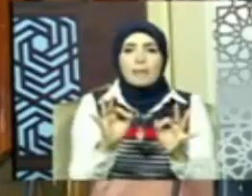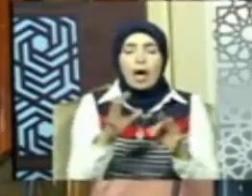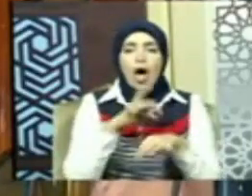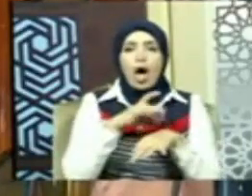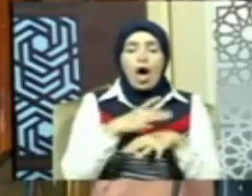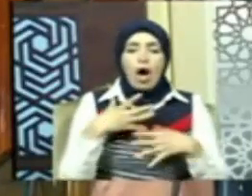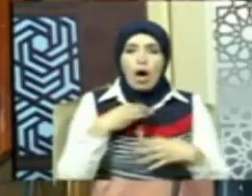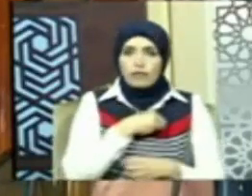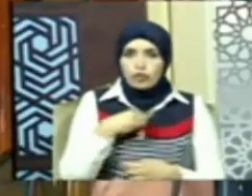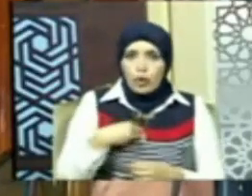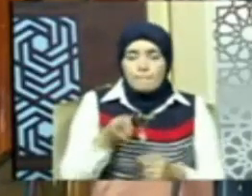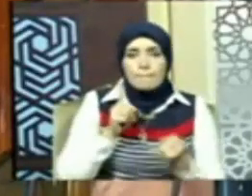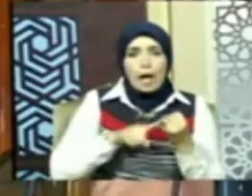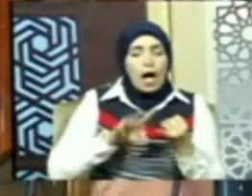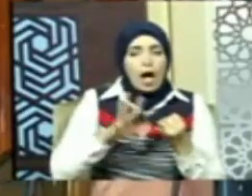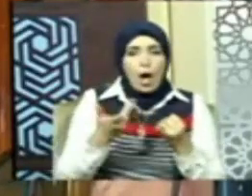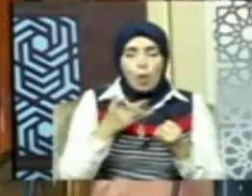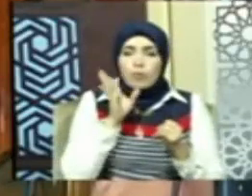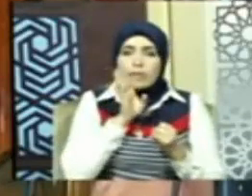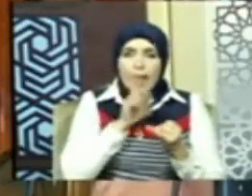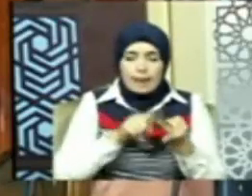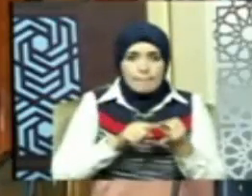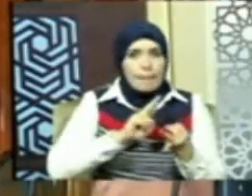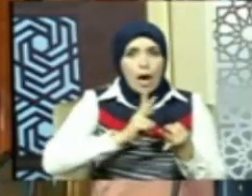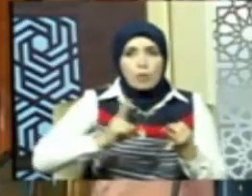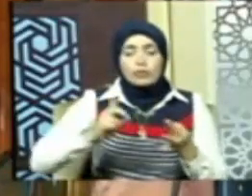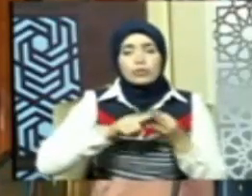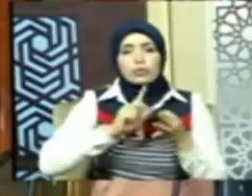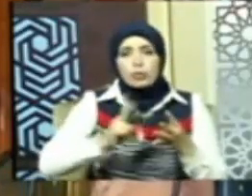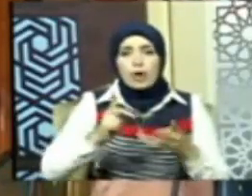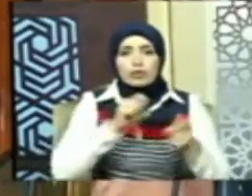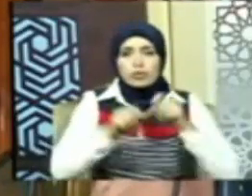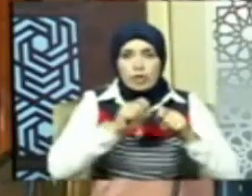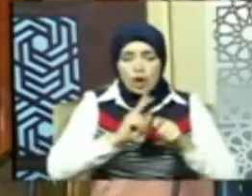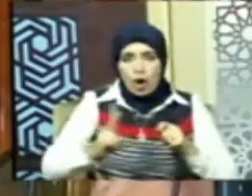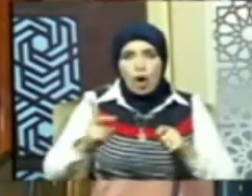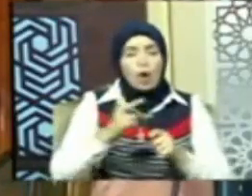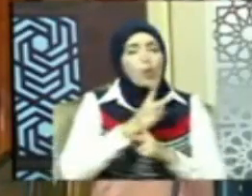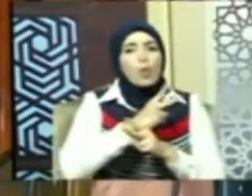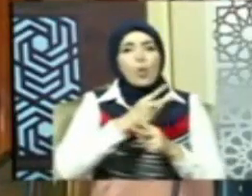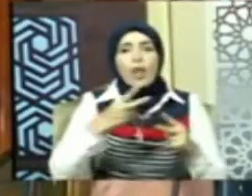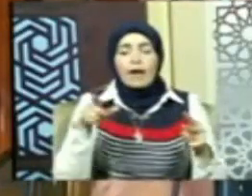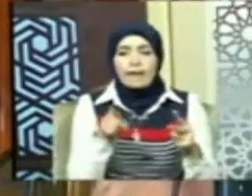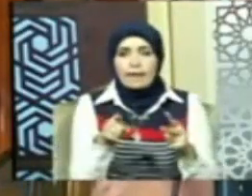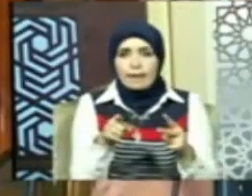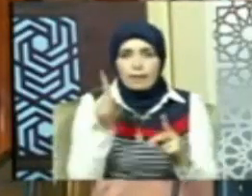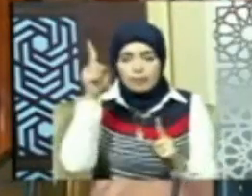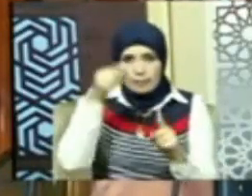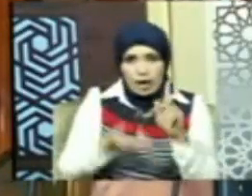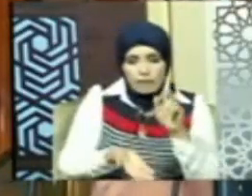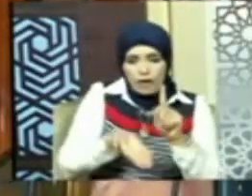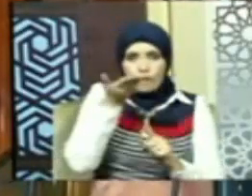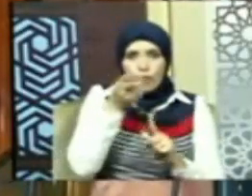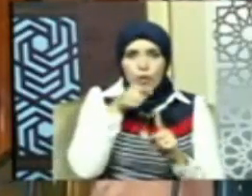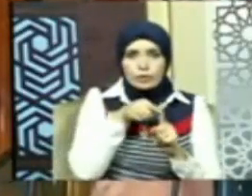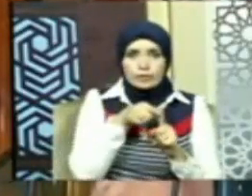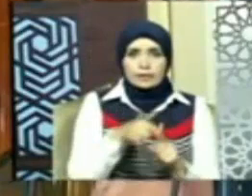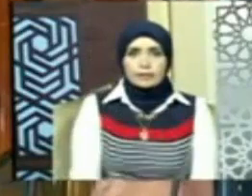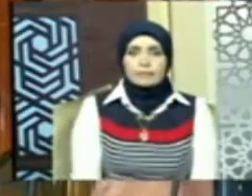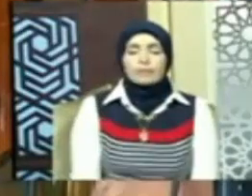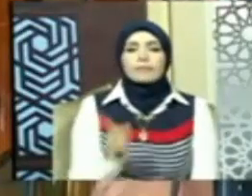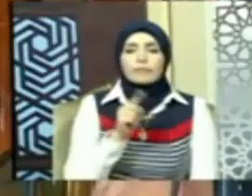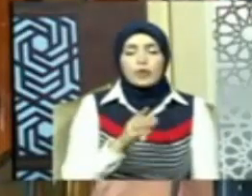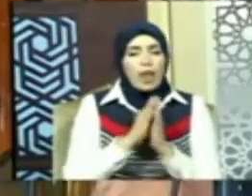لكل علم نافع للناس في أمور دينهم ودنياهم. وللأسف الشديد في